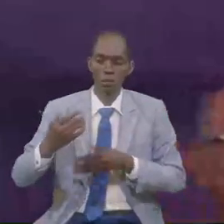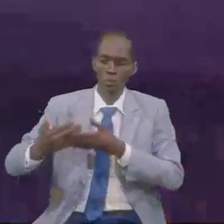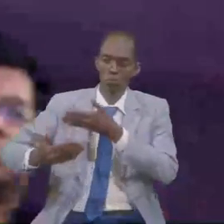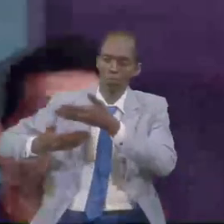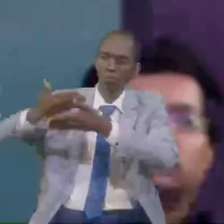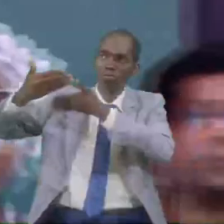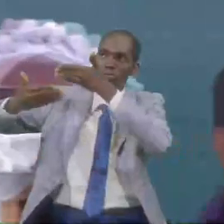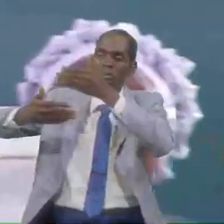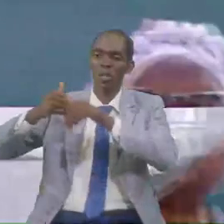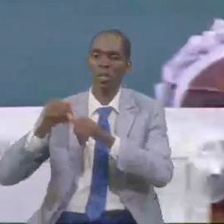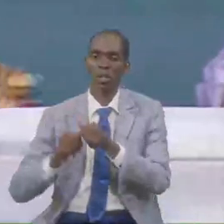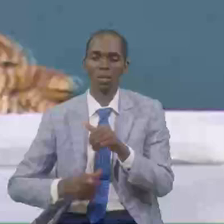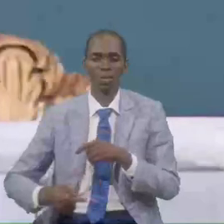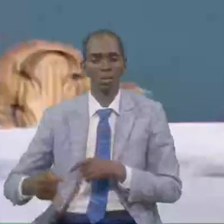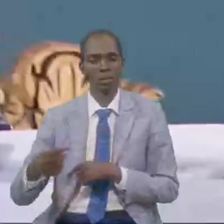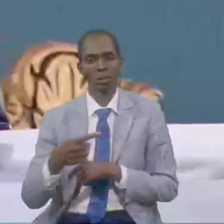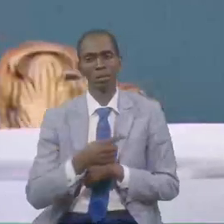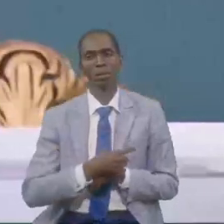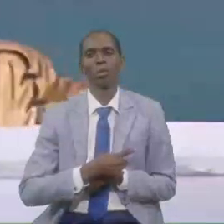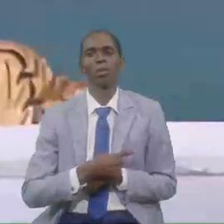Progrès chaque jour.